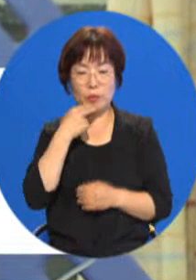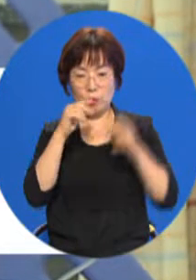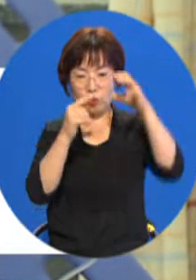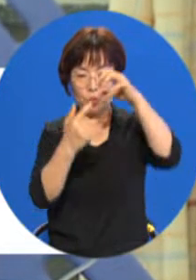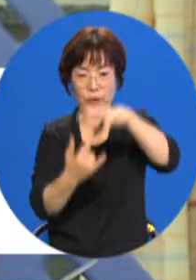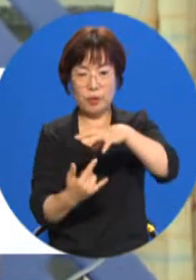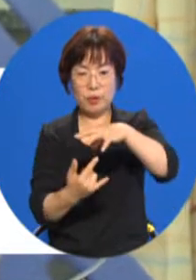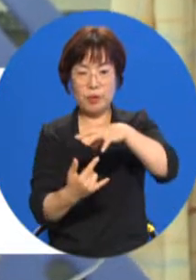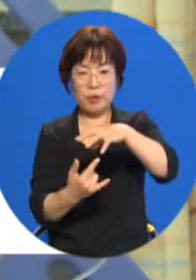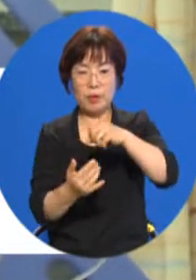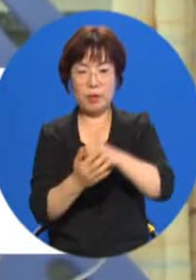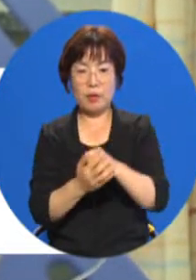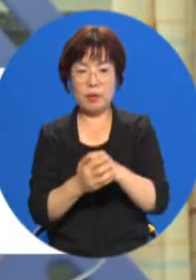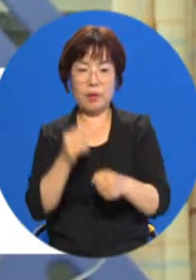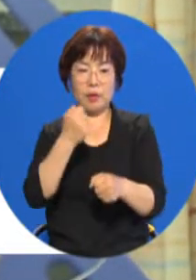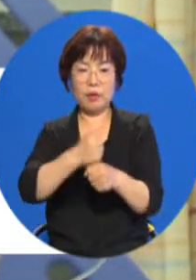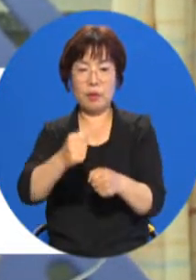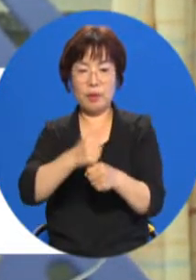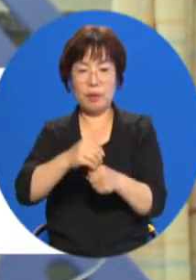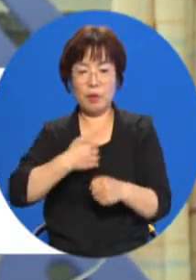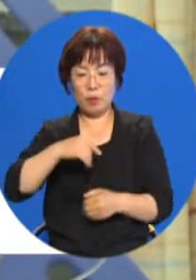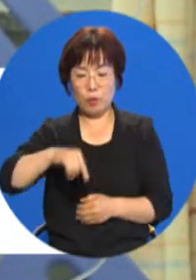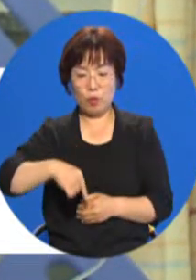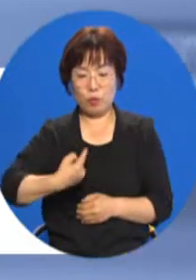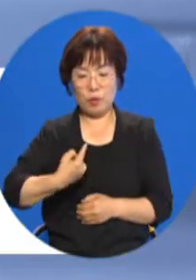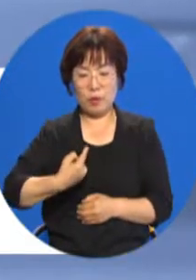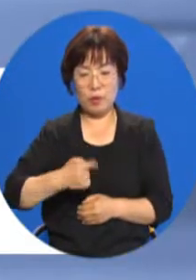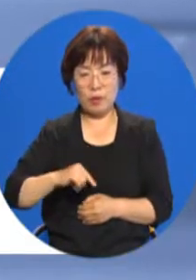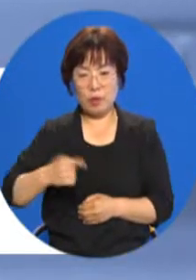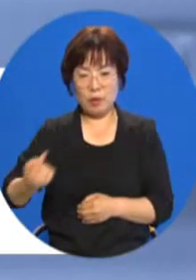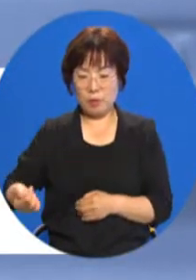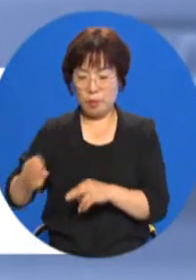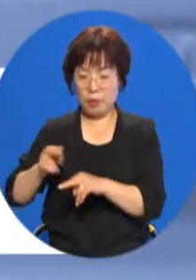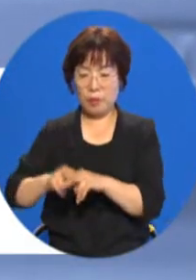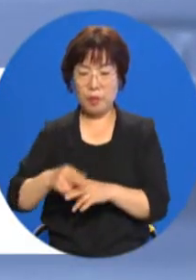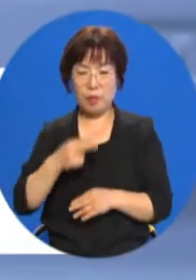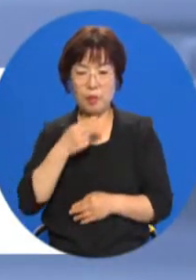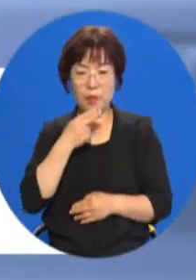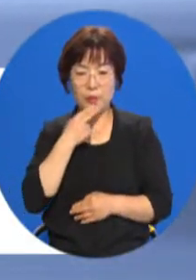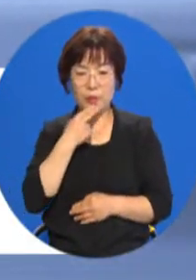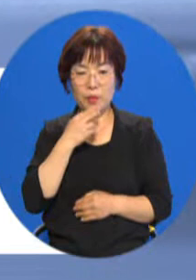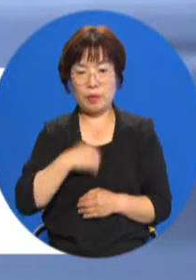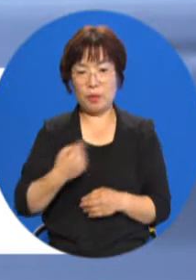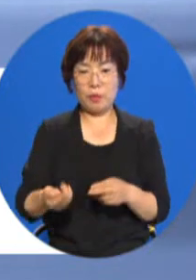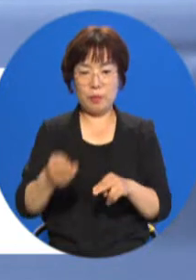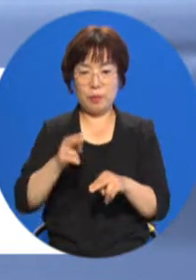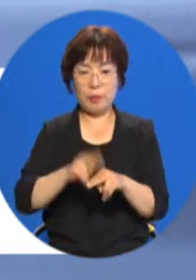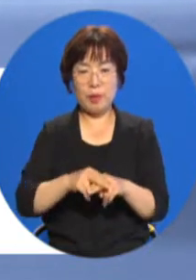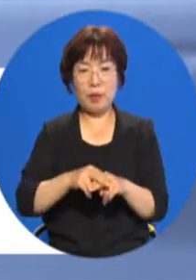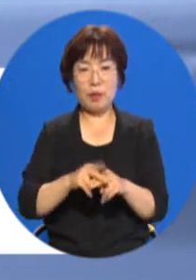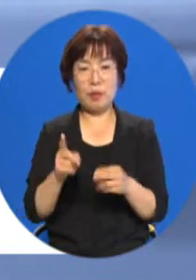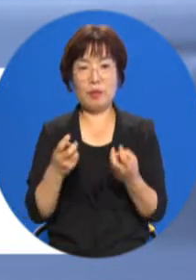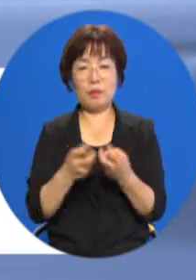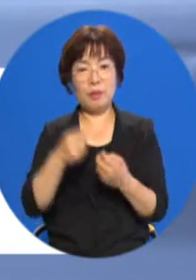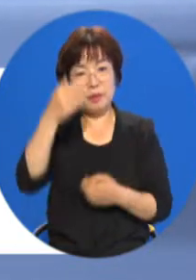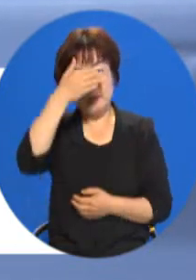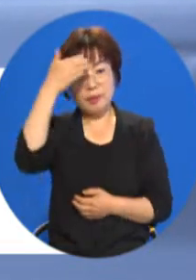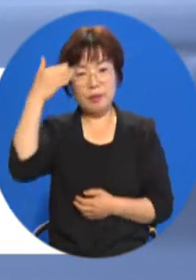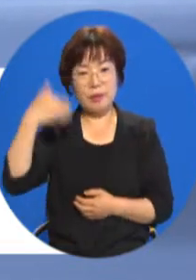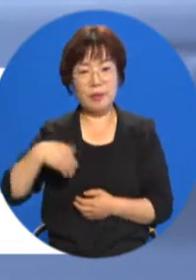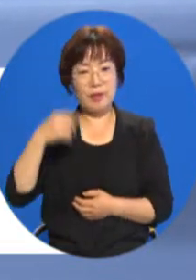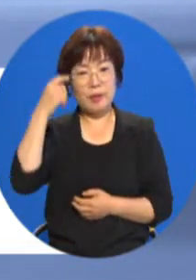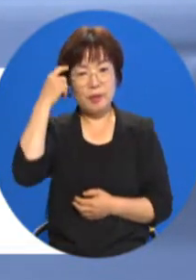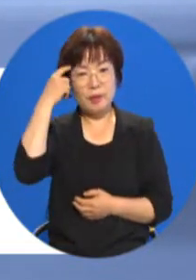낙하산 펼치게 되면 되게 당황스럽고 그냥 사실 저 혼자서 비행해서